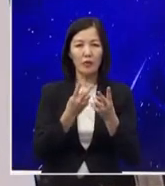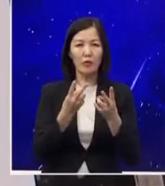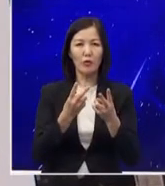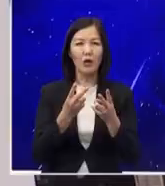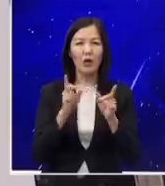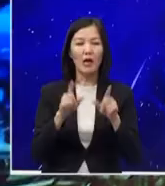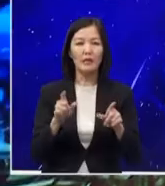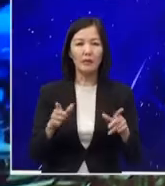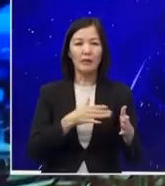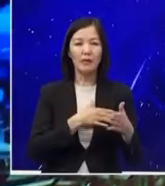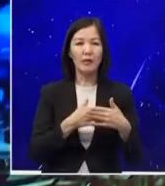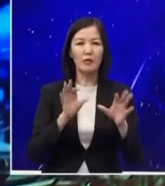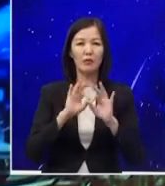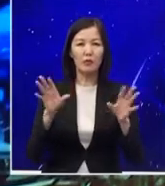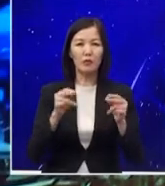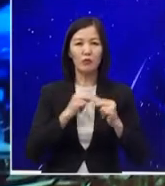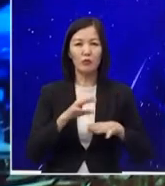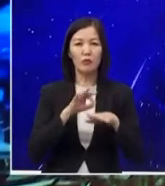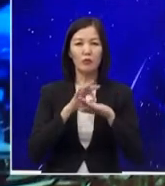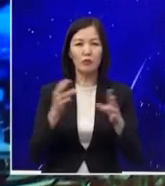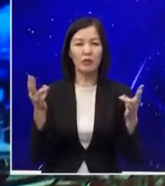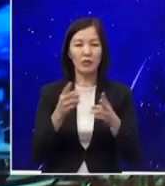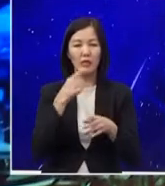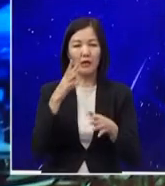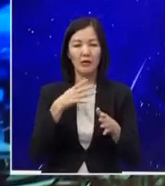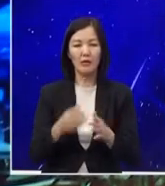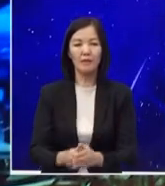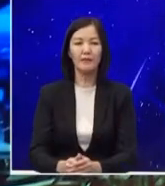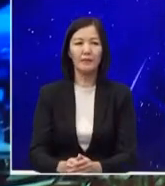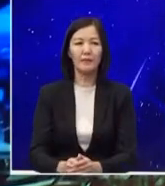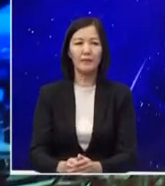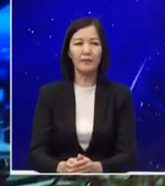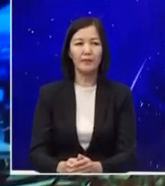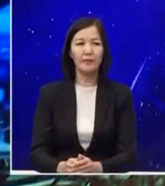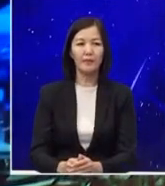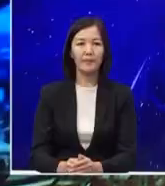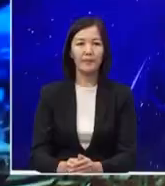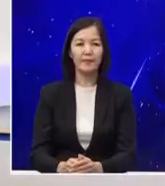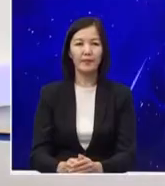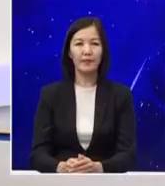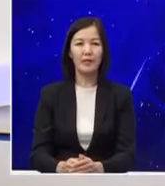орайда азаматтармен белсенді түсіндіру жұмыстарын жүргізу қажет екендігі айтылды.